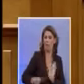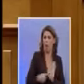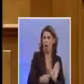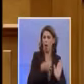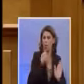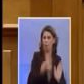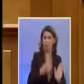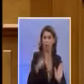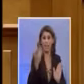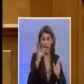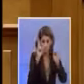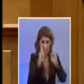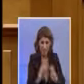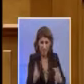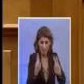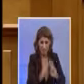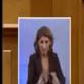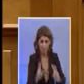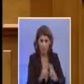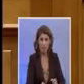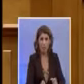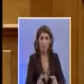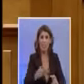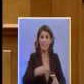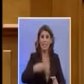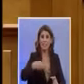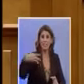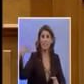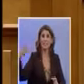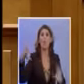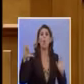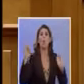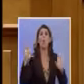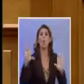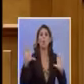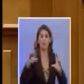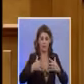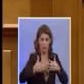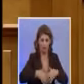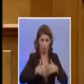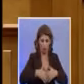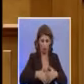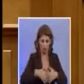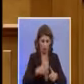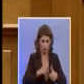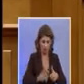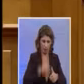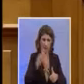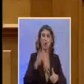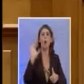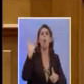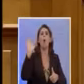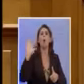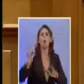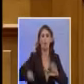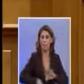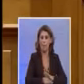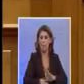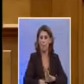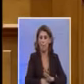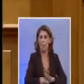όσο και αν ψάξετε, στο ΣΥΡΙΖΑ ούτε εξοπλιστικά θα βρείτε, ούτε μίζες,